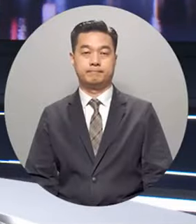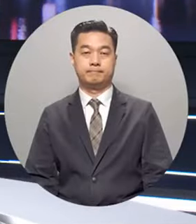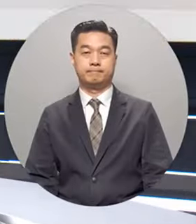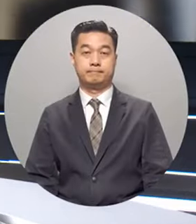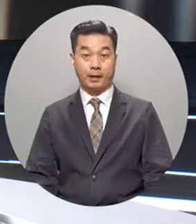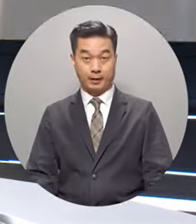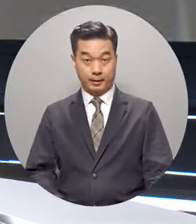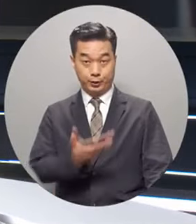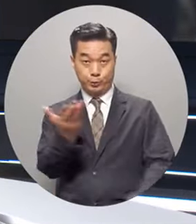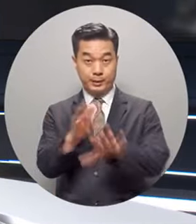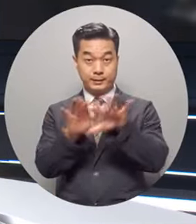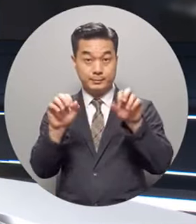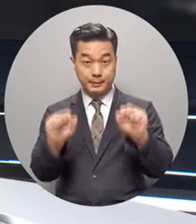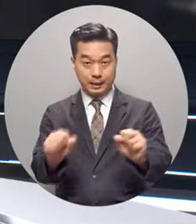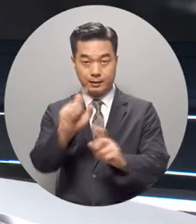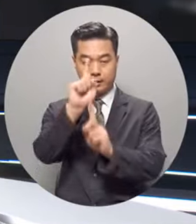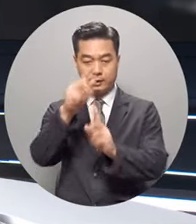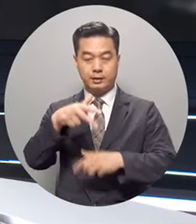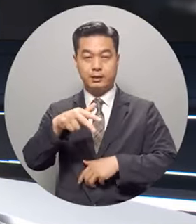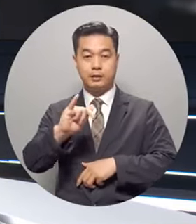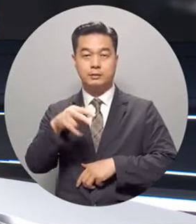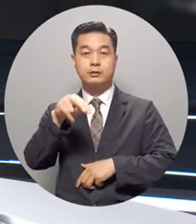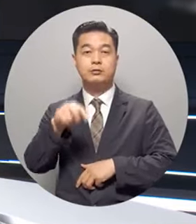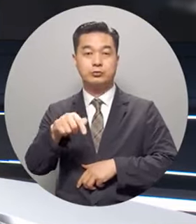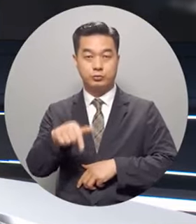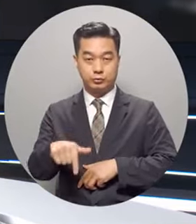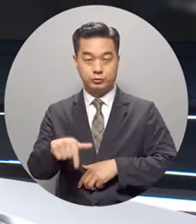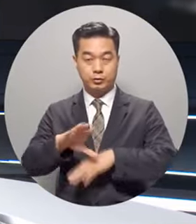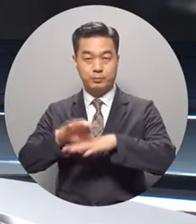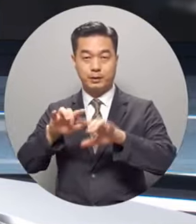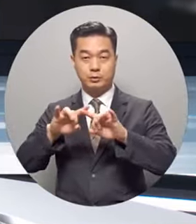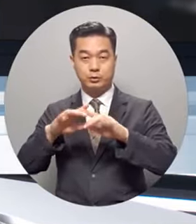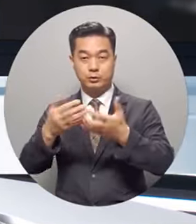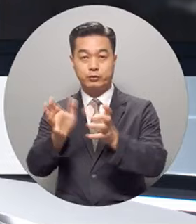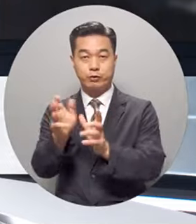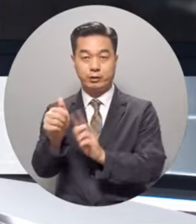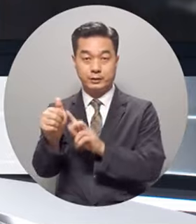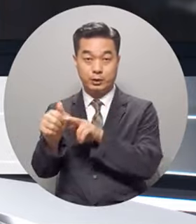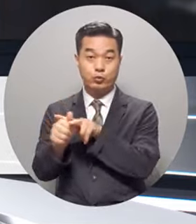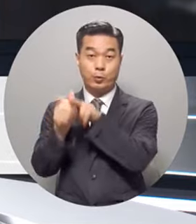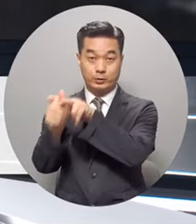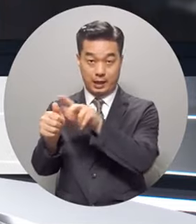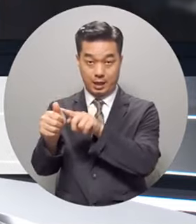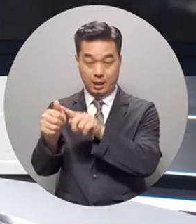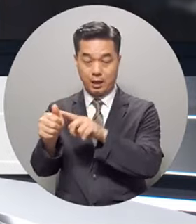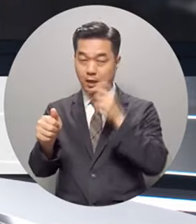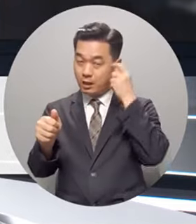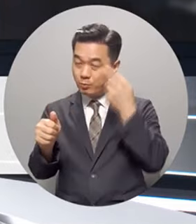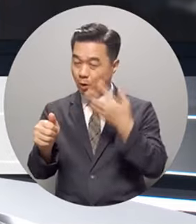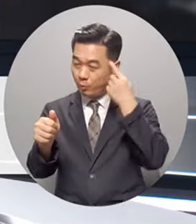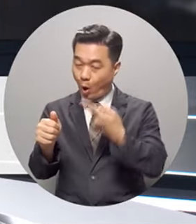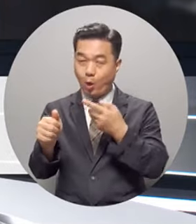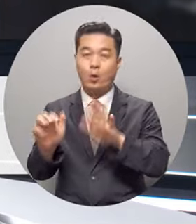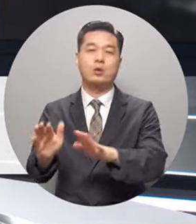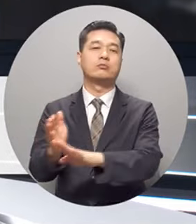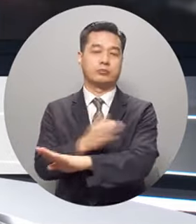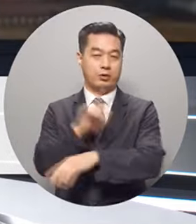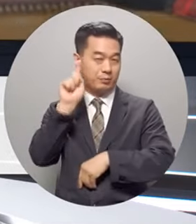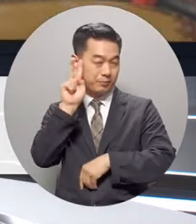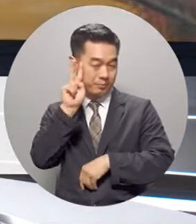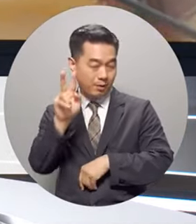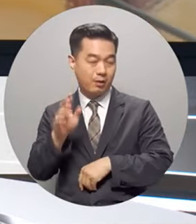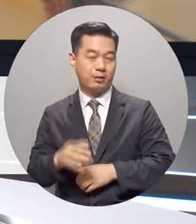여러분 안녕하십니까? 이진숙 방송통신위원장 후보자에 대한 이틀간의 국회 인사청문회가 오늘 시작됐습니다. 이